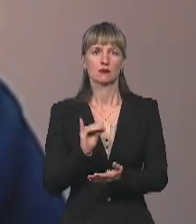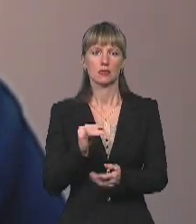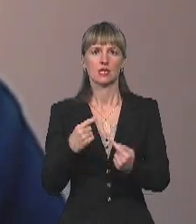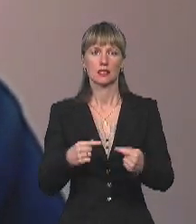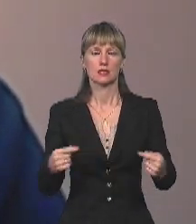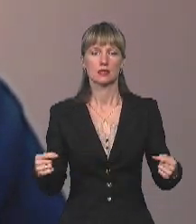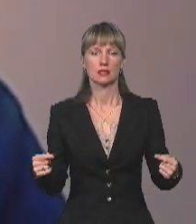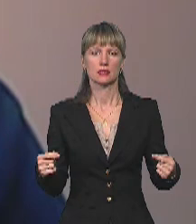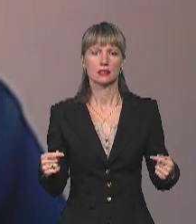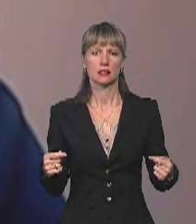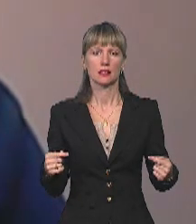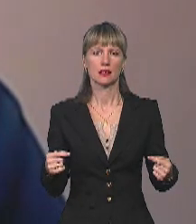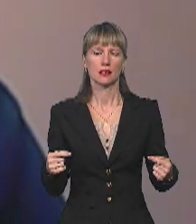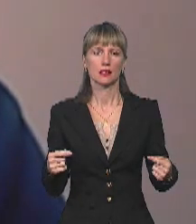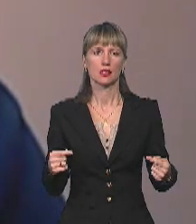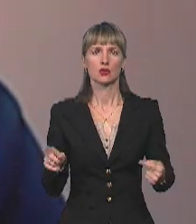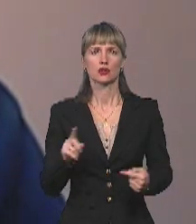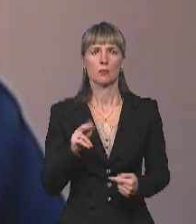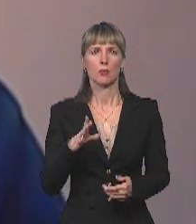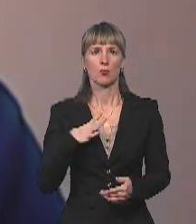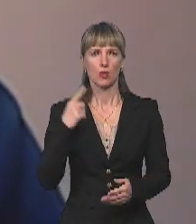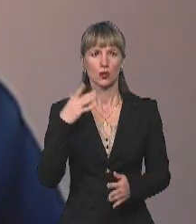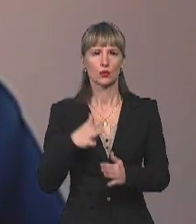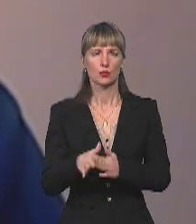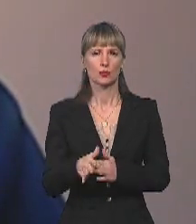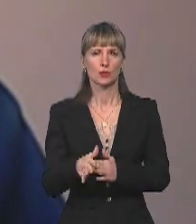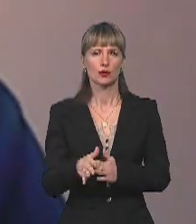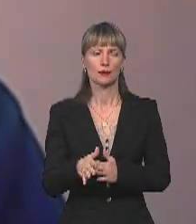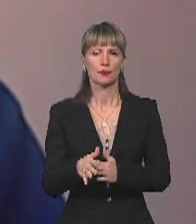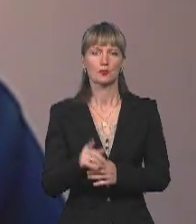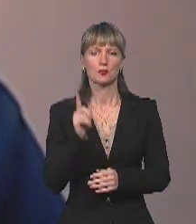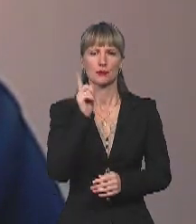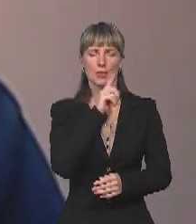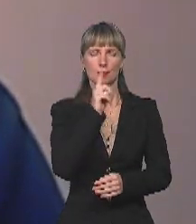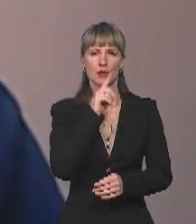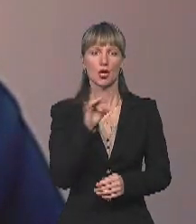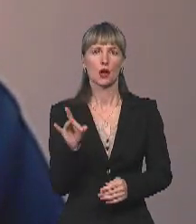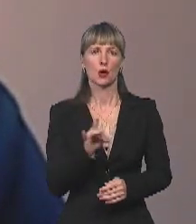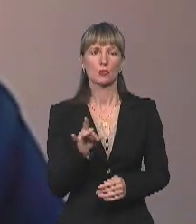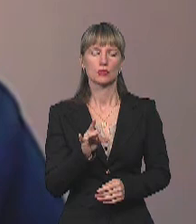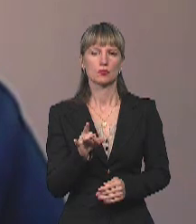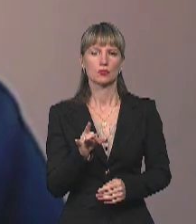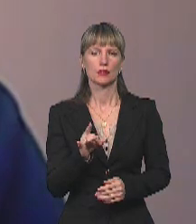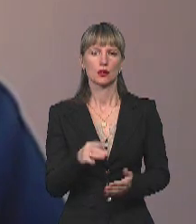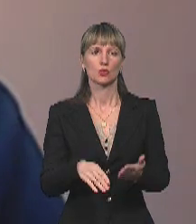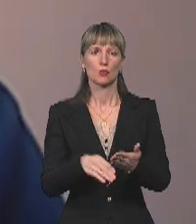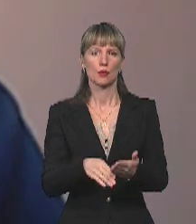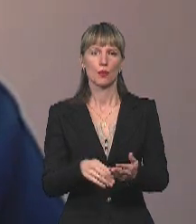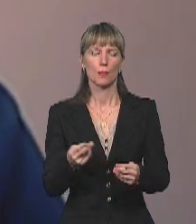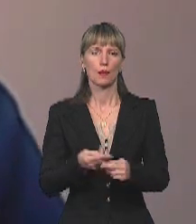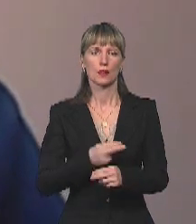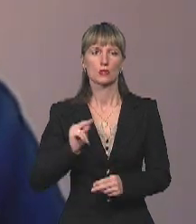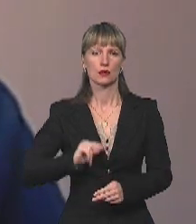інше. Значить, ну, щоб було зрозуміло, значить, мінімальний розмір допомоги по